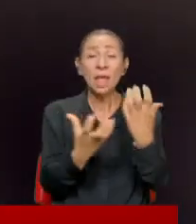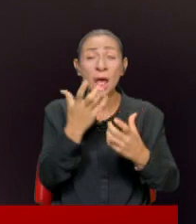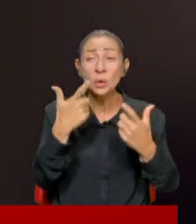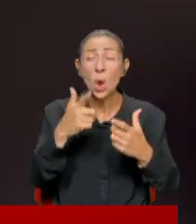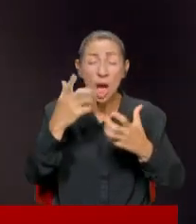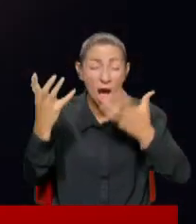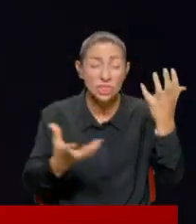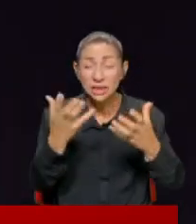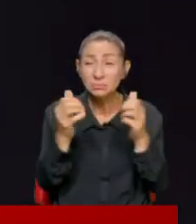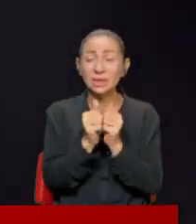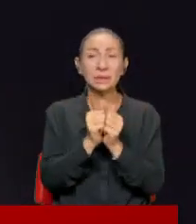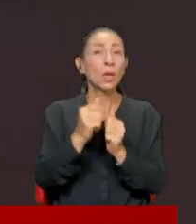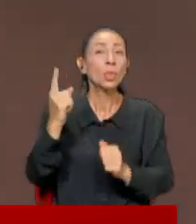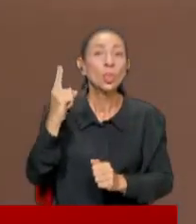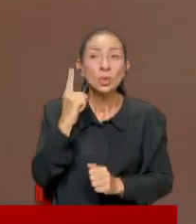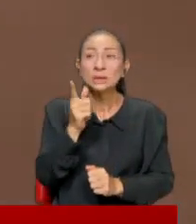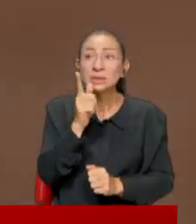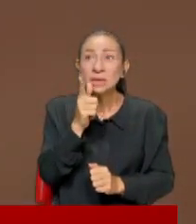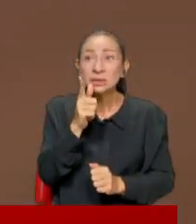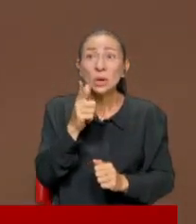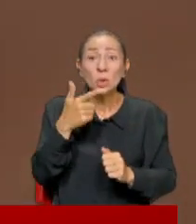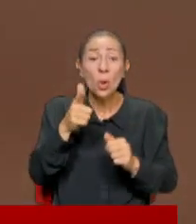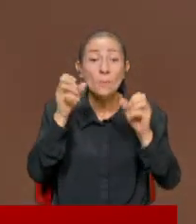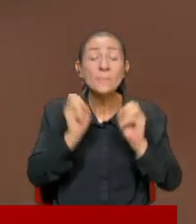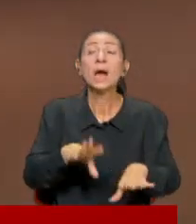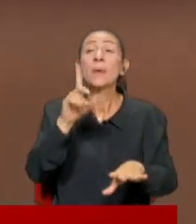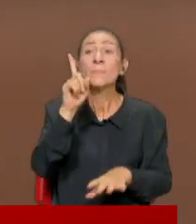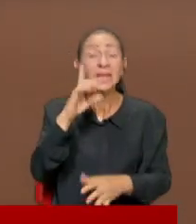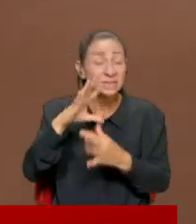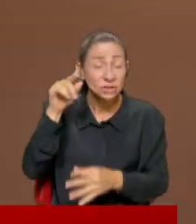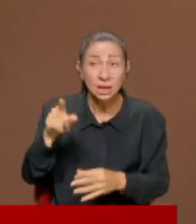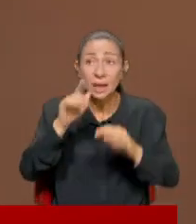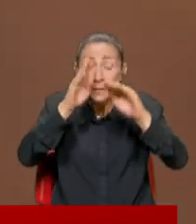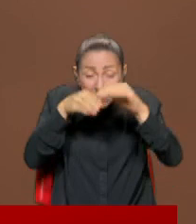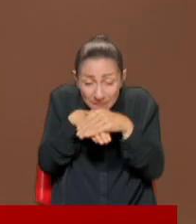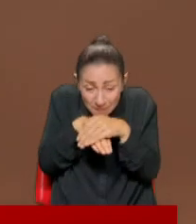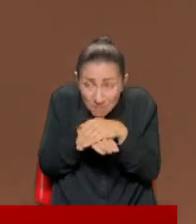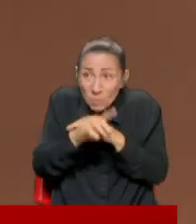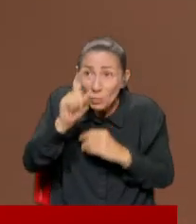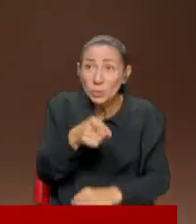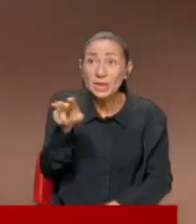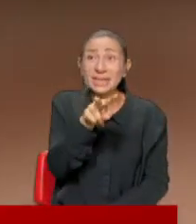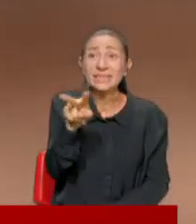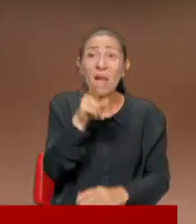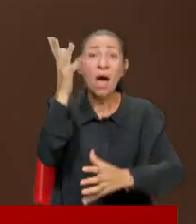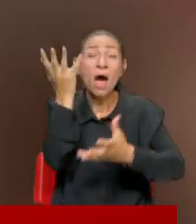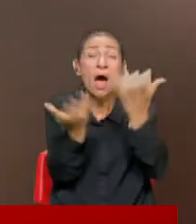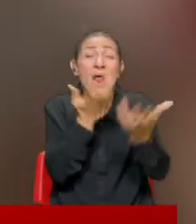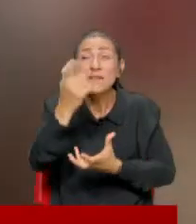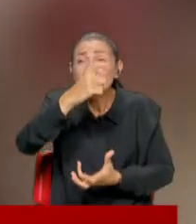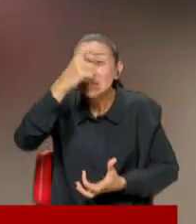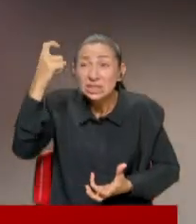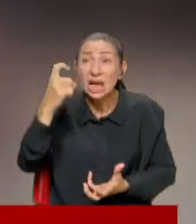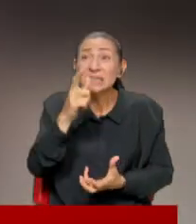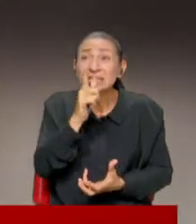köylerin ateşiyle birlikte. Duyduğu ses üzerine köyü terk etmeyen bir kişi barakanın altında buldu onları. Alevlerin